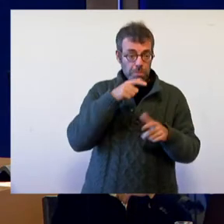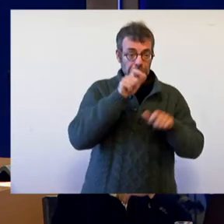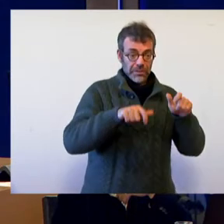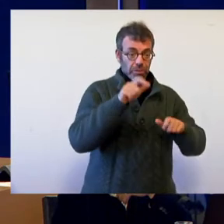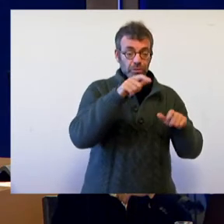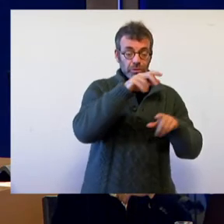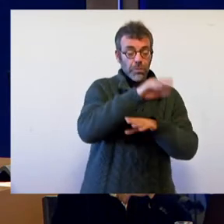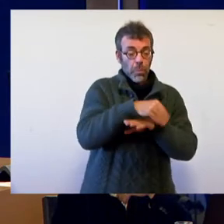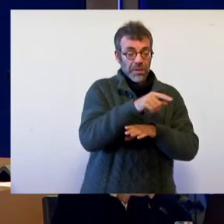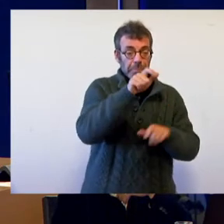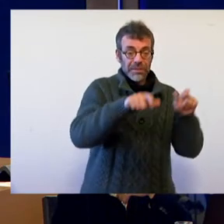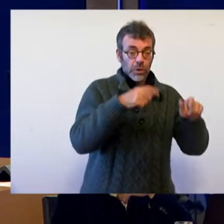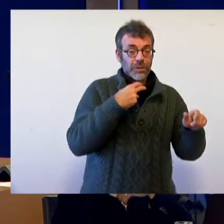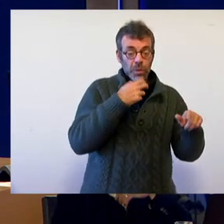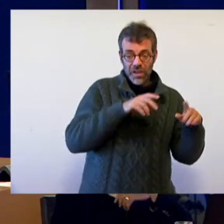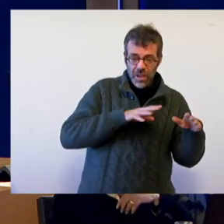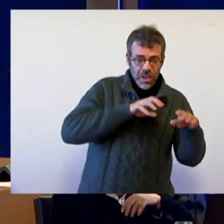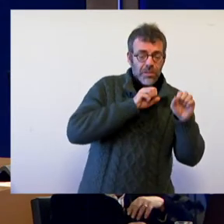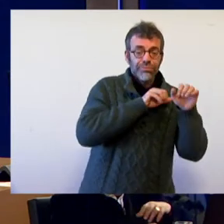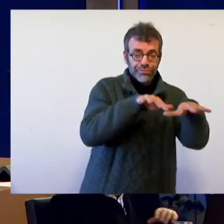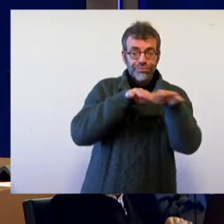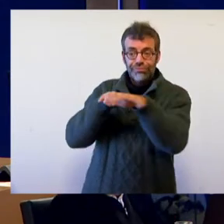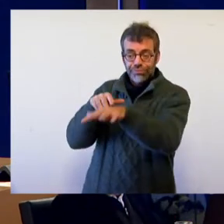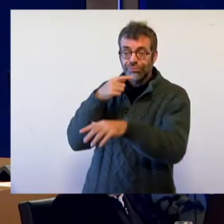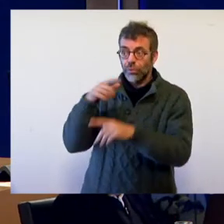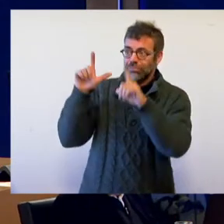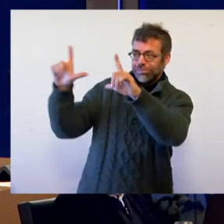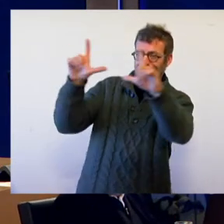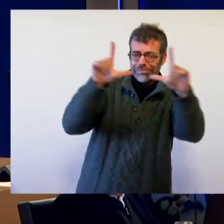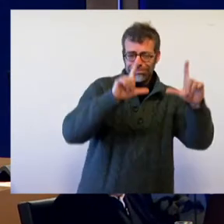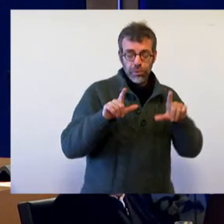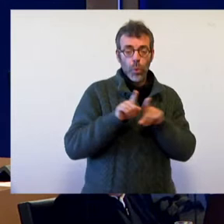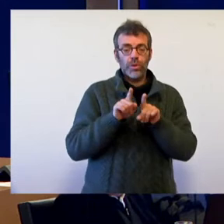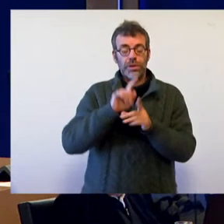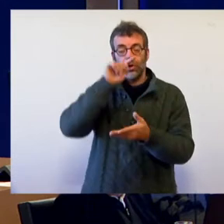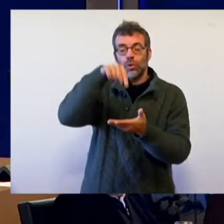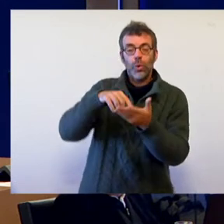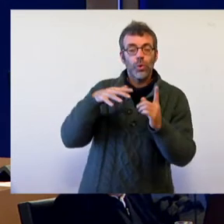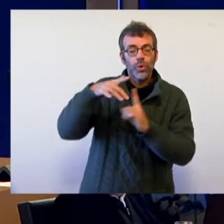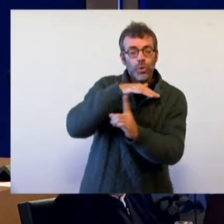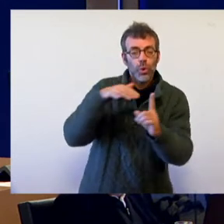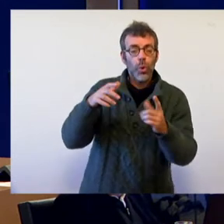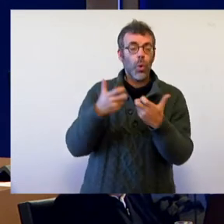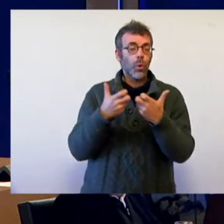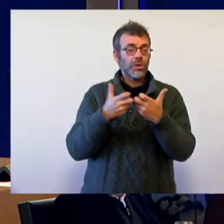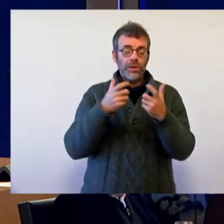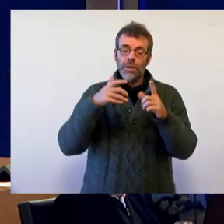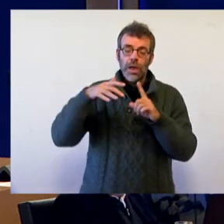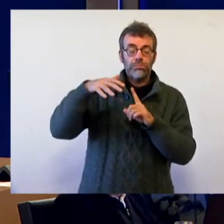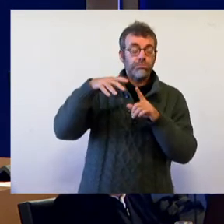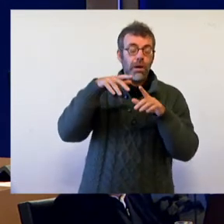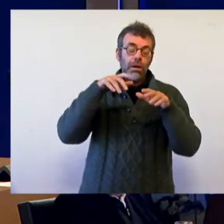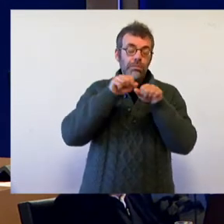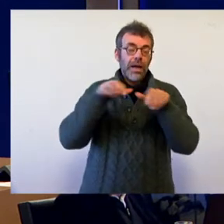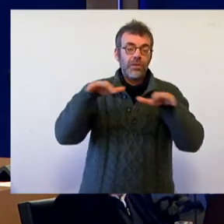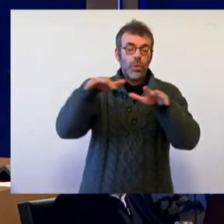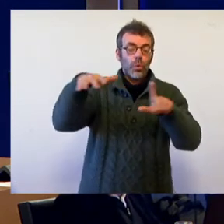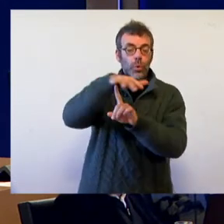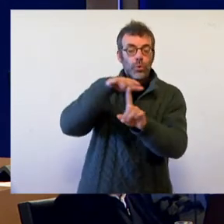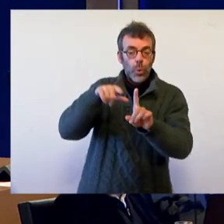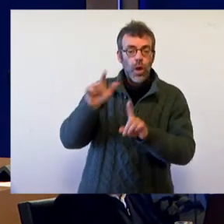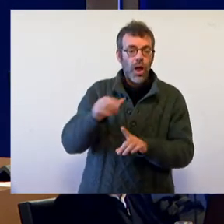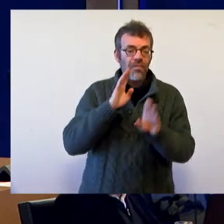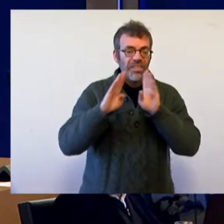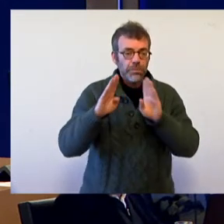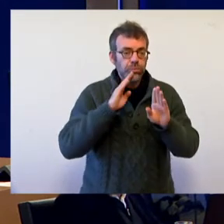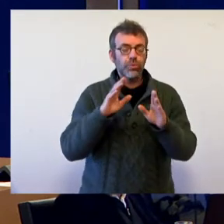Montpelliéraines. Deuxième axe, ce serait de lancer cette campagne, évidemment, sur les réseaux sociaux. Les comptes Facebook, Twitter de la ville sont beaucoup suivis, donc il faut absolument lancer ça.